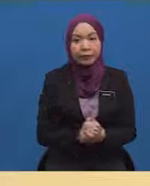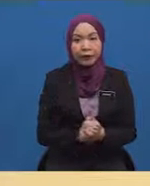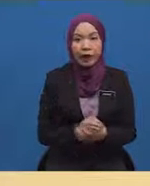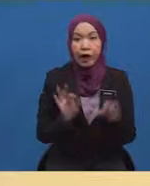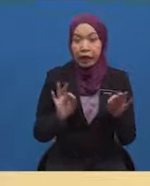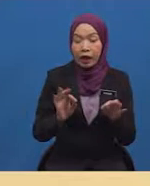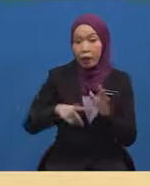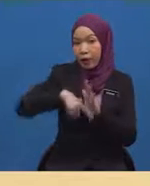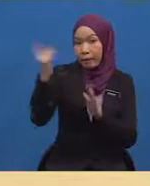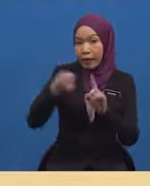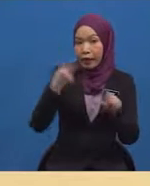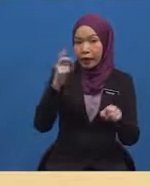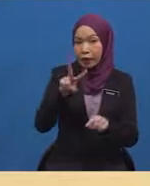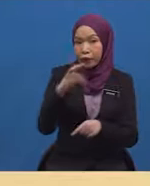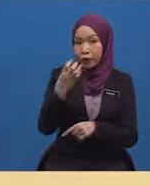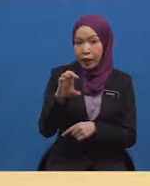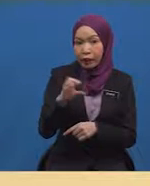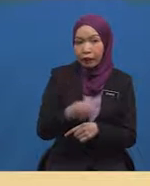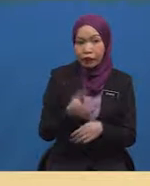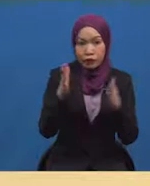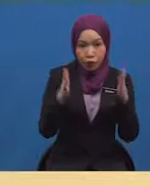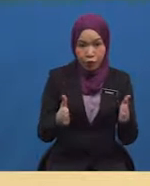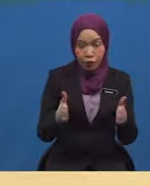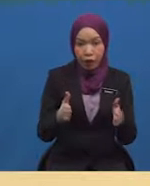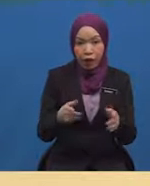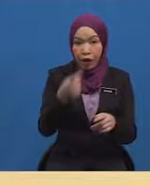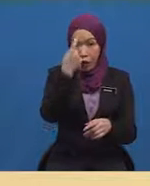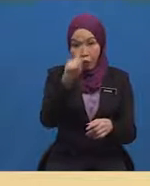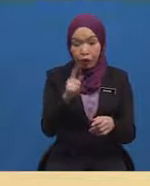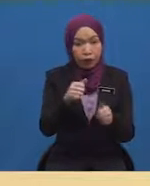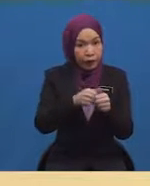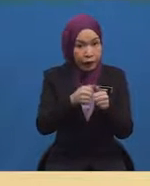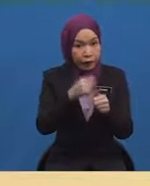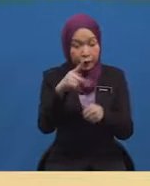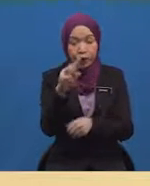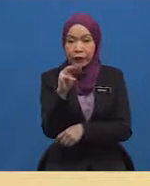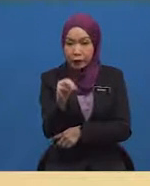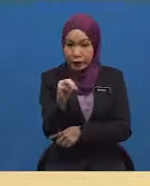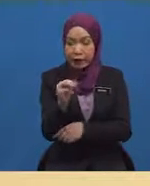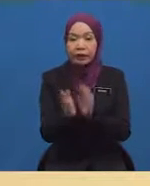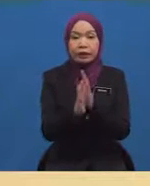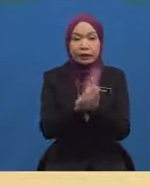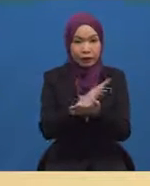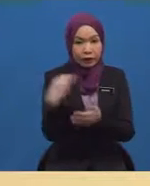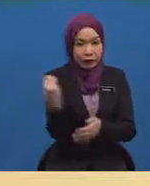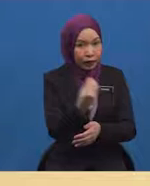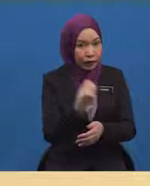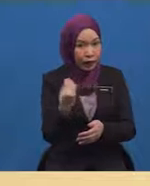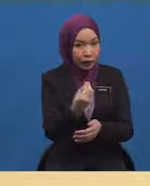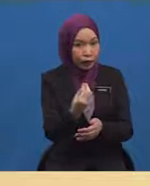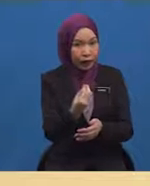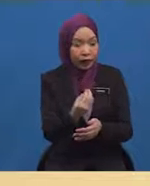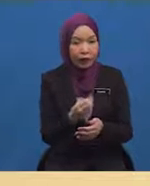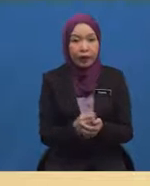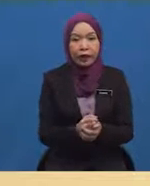mempunyai lebih dari 200 orang bagi setiap kilometer persegi, maka itulah taburan penduduk